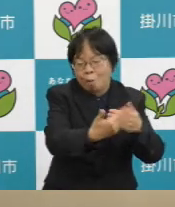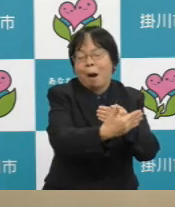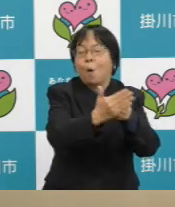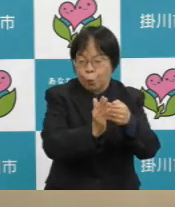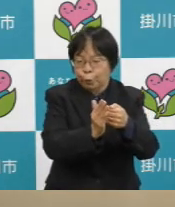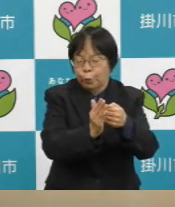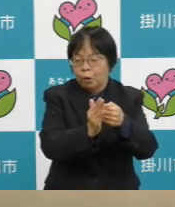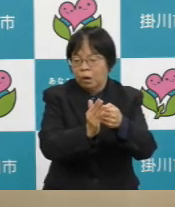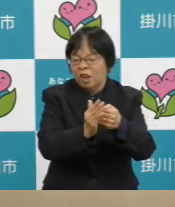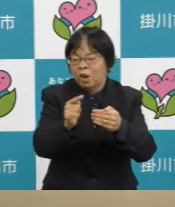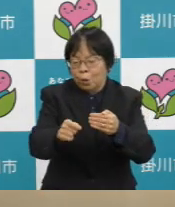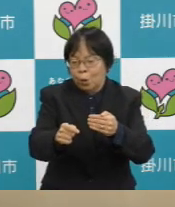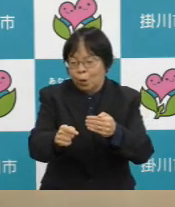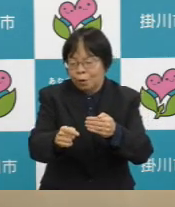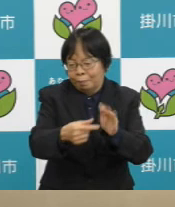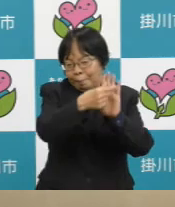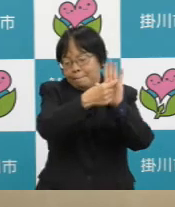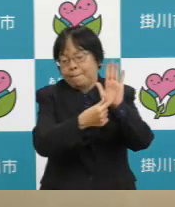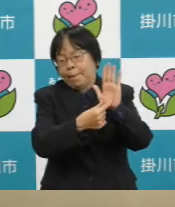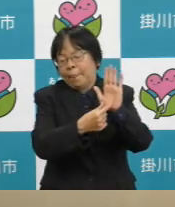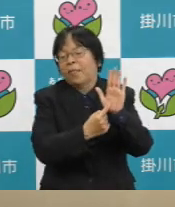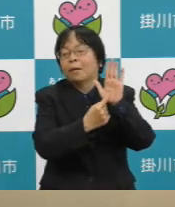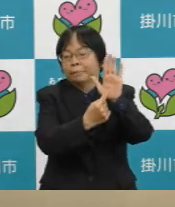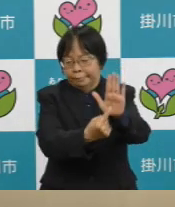こういう大前提